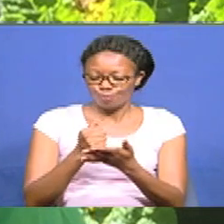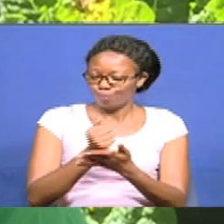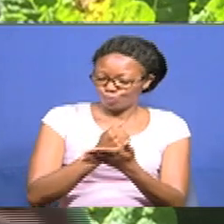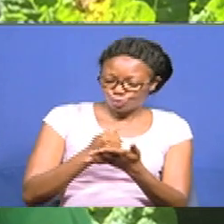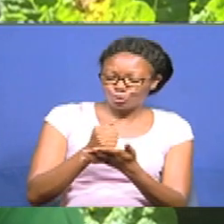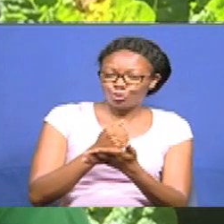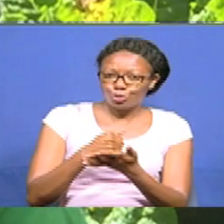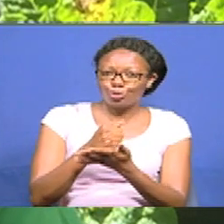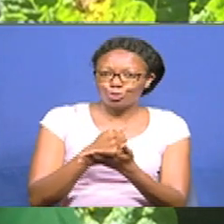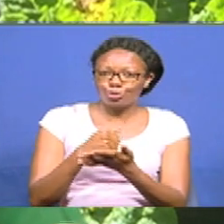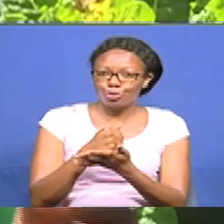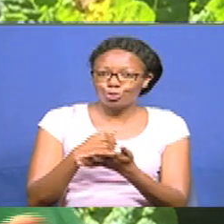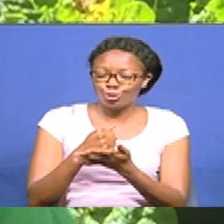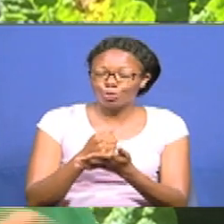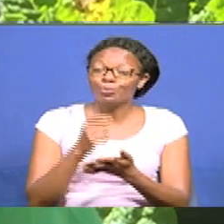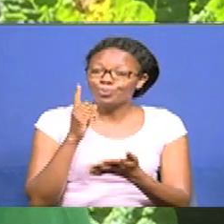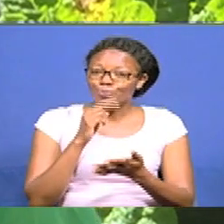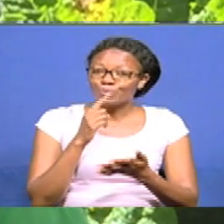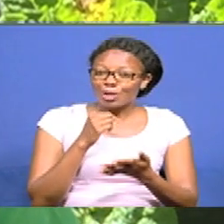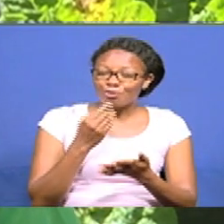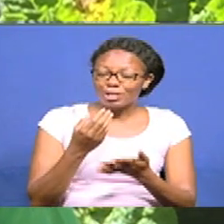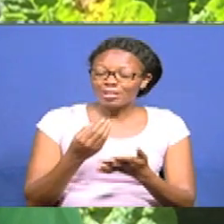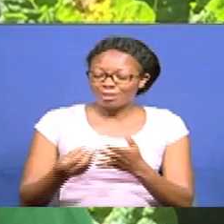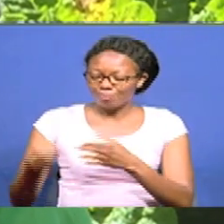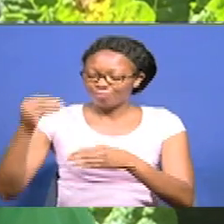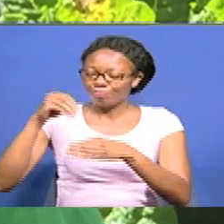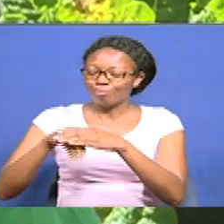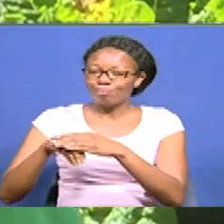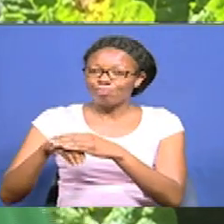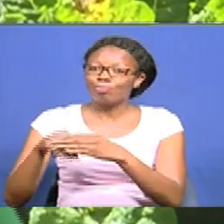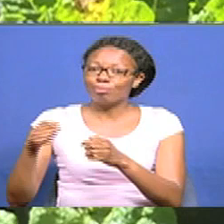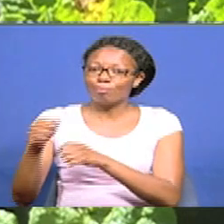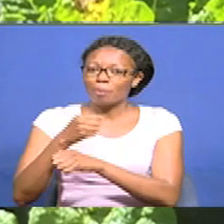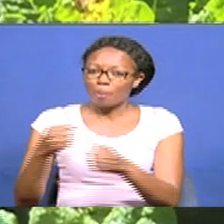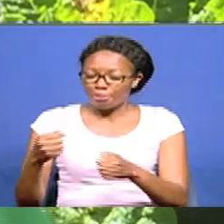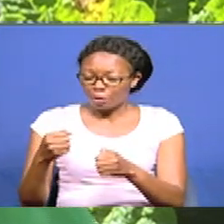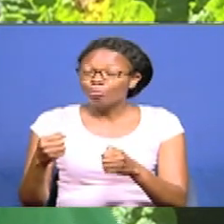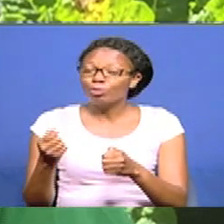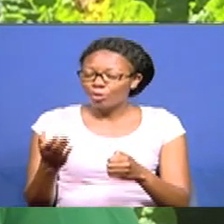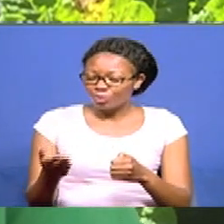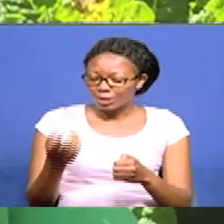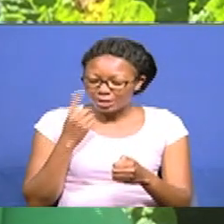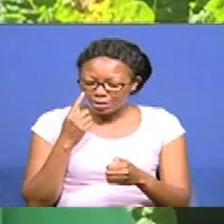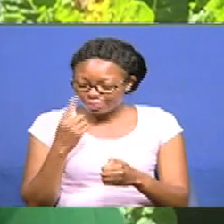after ikisiagwa, hiyo ndio sasa inapakiwa. Although pia inakuwa treated,